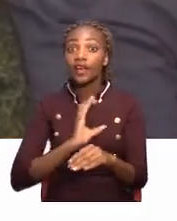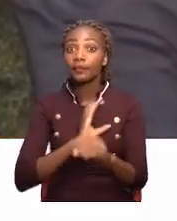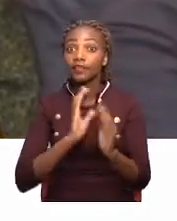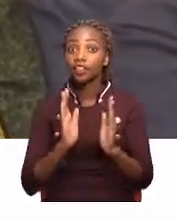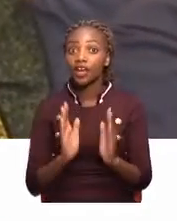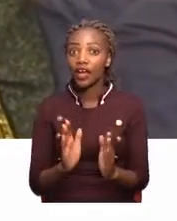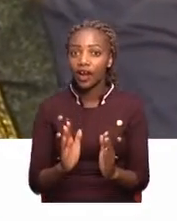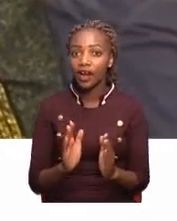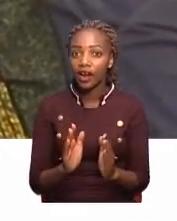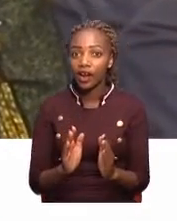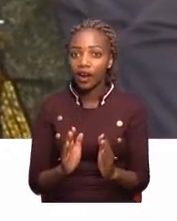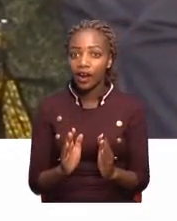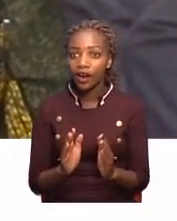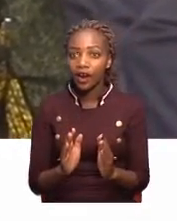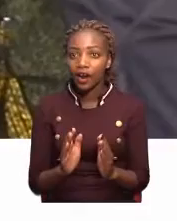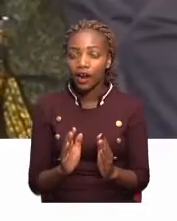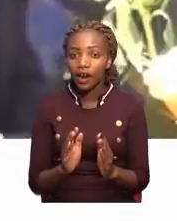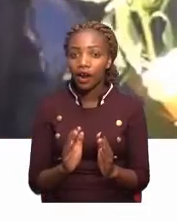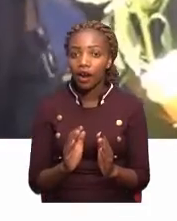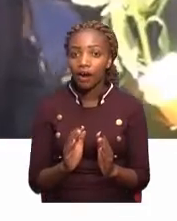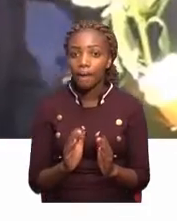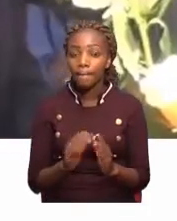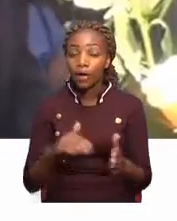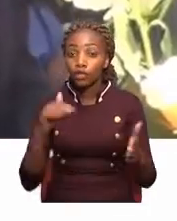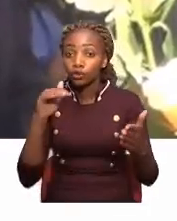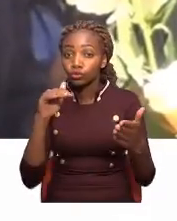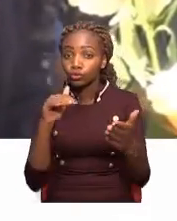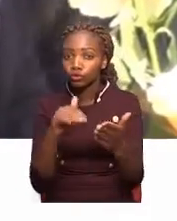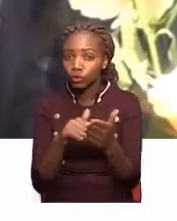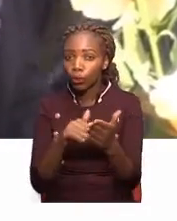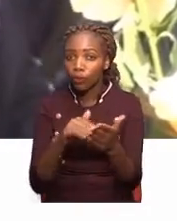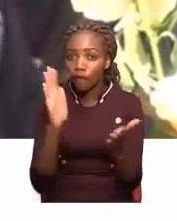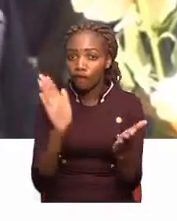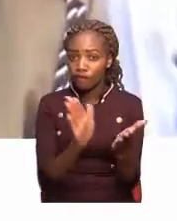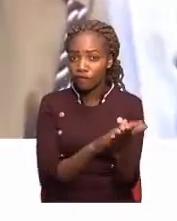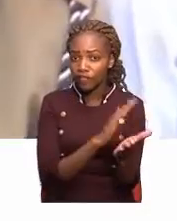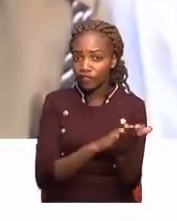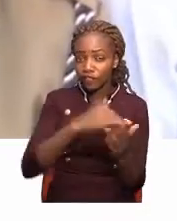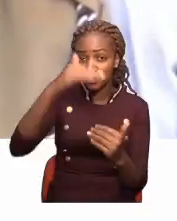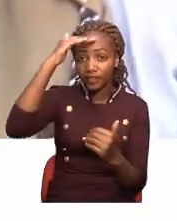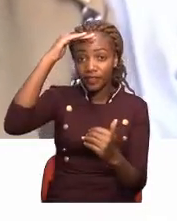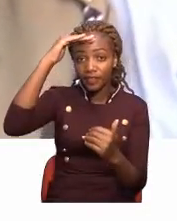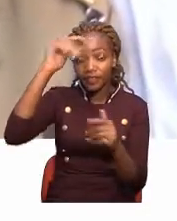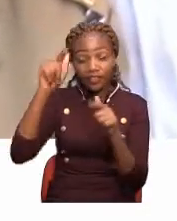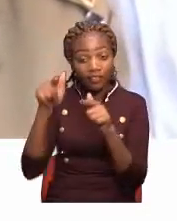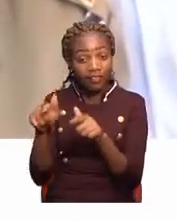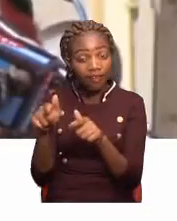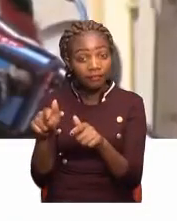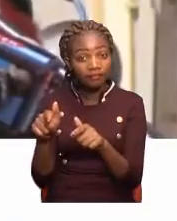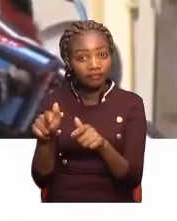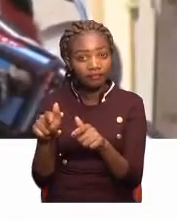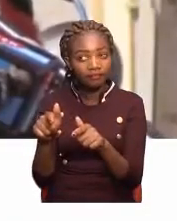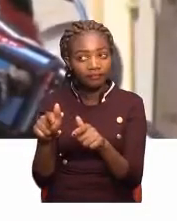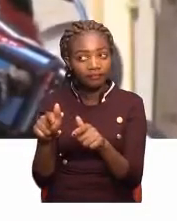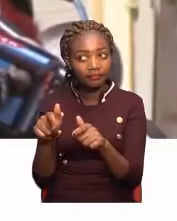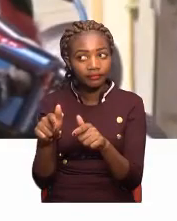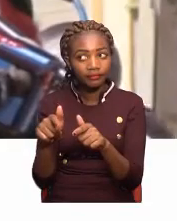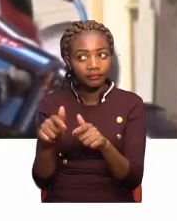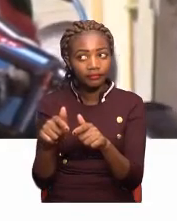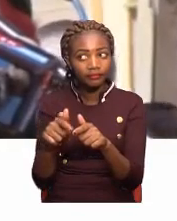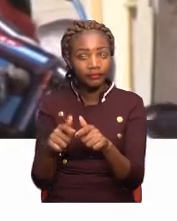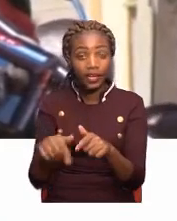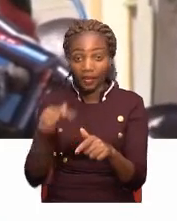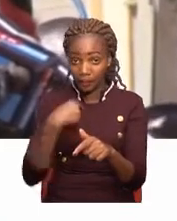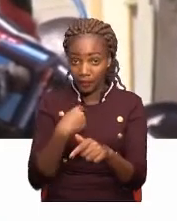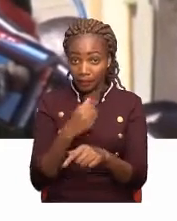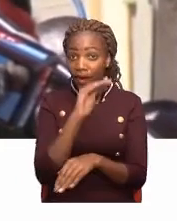Hassan kulegeza kamba kuhusiana na vita dhidi ya pombe aina ya busam msimu huu wa likizo ya Disemba. Naomba tu kitu